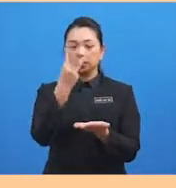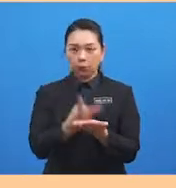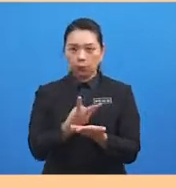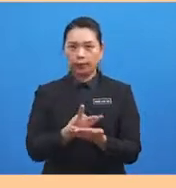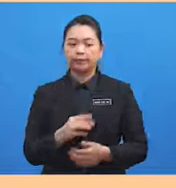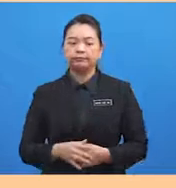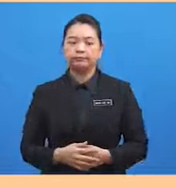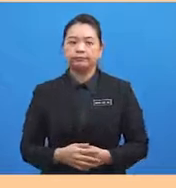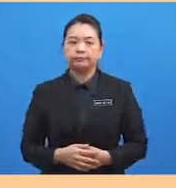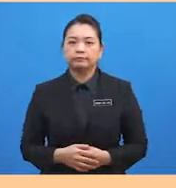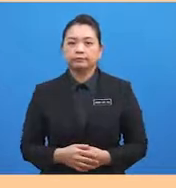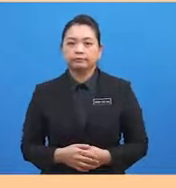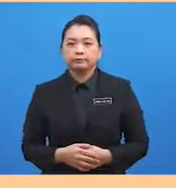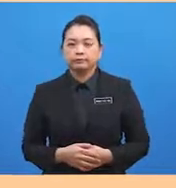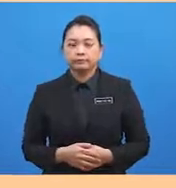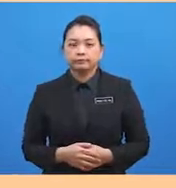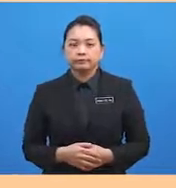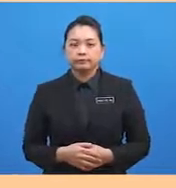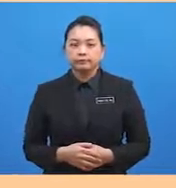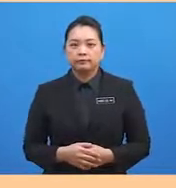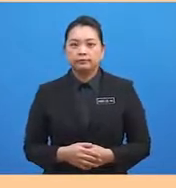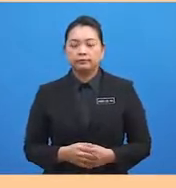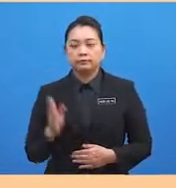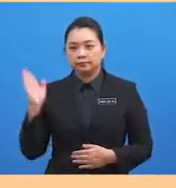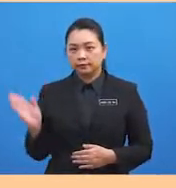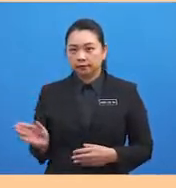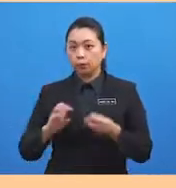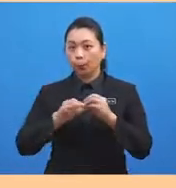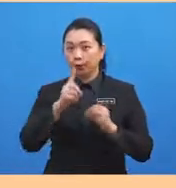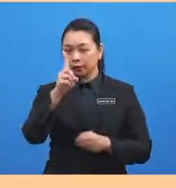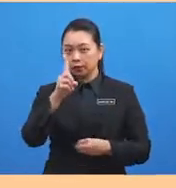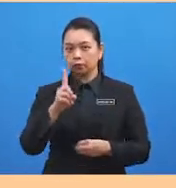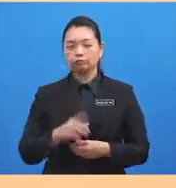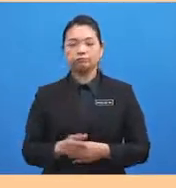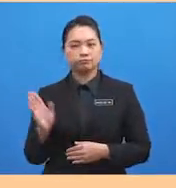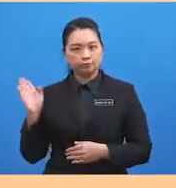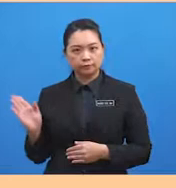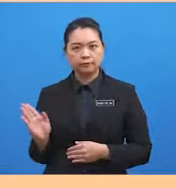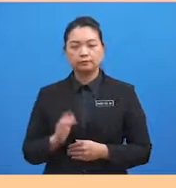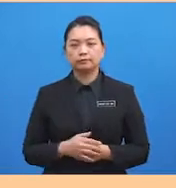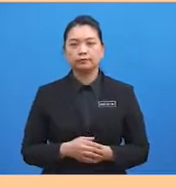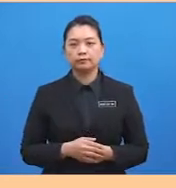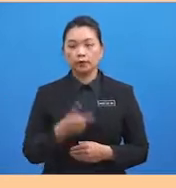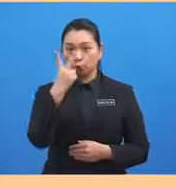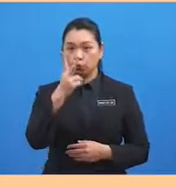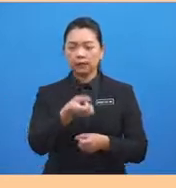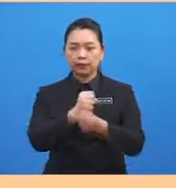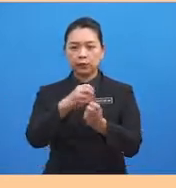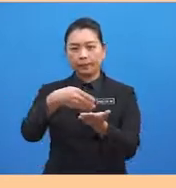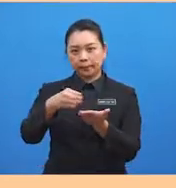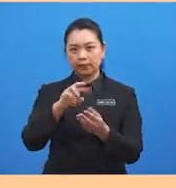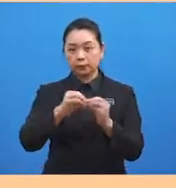institusi keuangan, iaitu modal permulaan, sewa